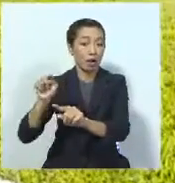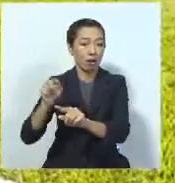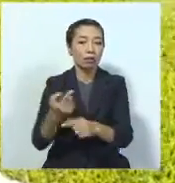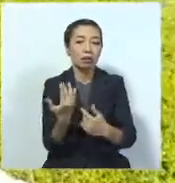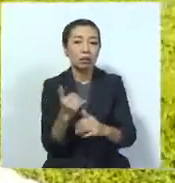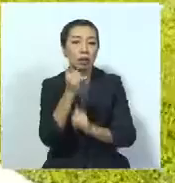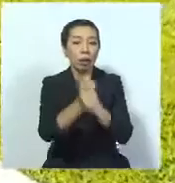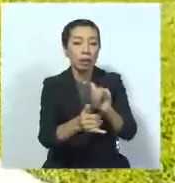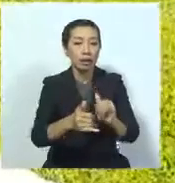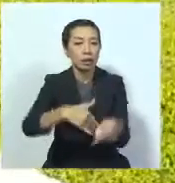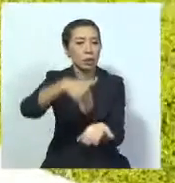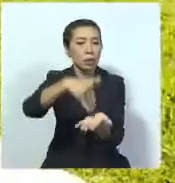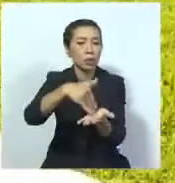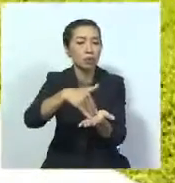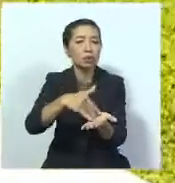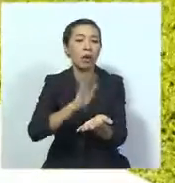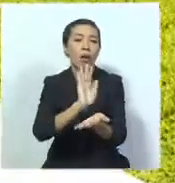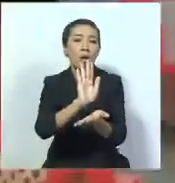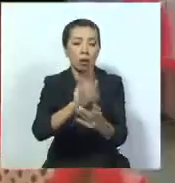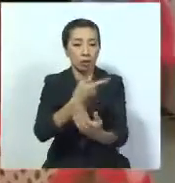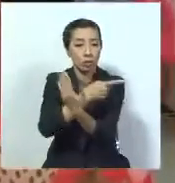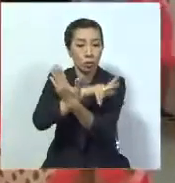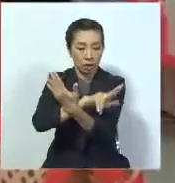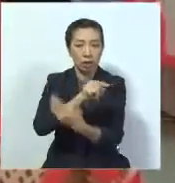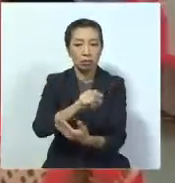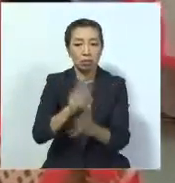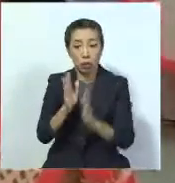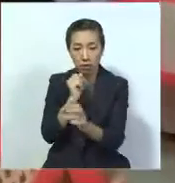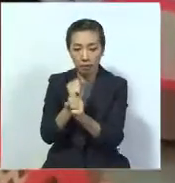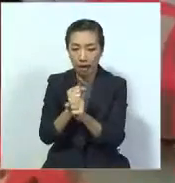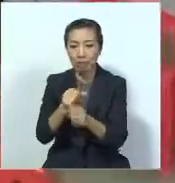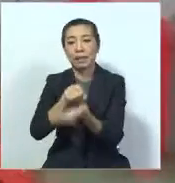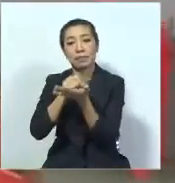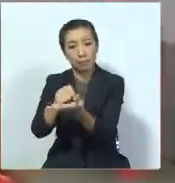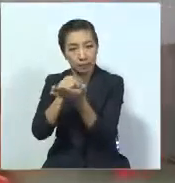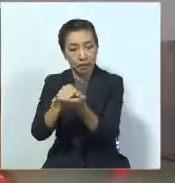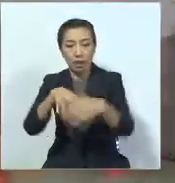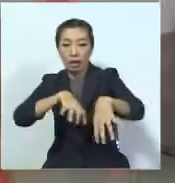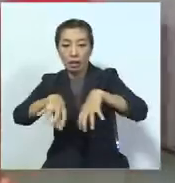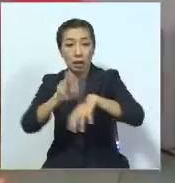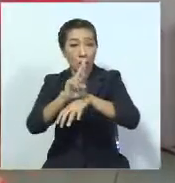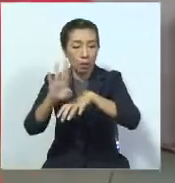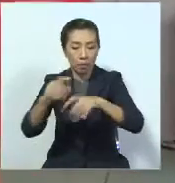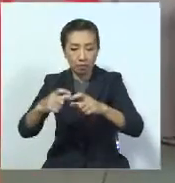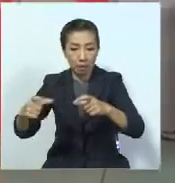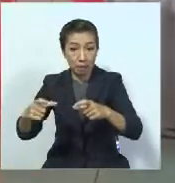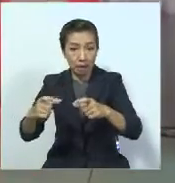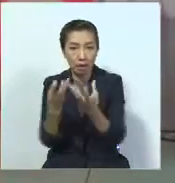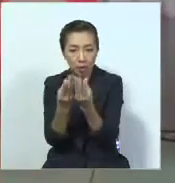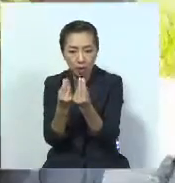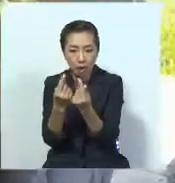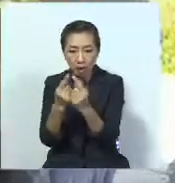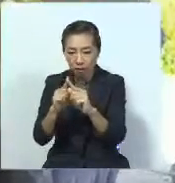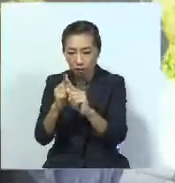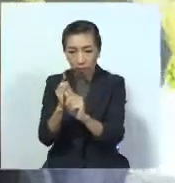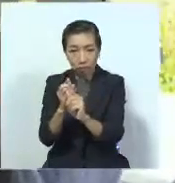ชาคมอำเภอเมืองอย่างต่อเนื่องค่ะที่นี่ก็มีเจ้าหน้าที่ของจังหวัดภูเก็ตมาให้บริการจัดระบบรับบัตรคิวและลงทะ